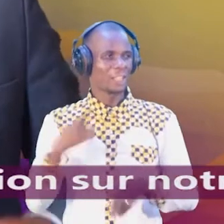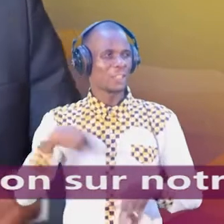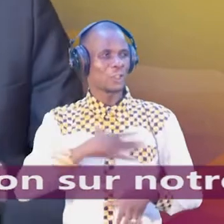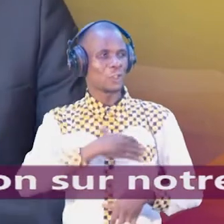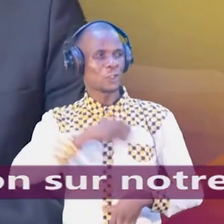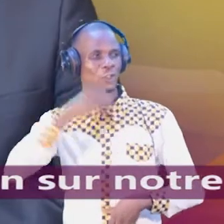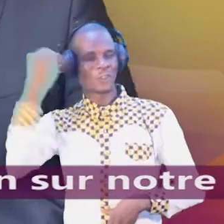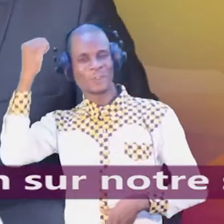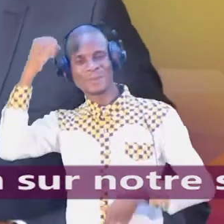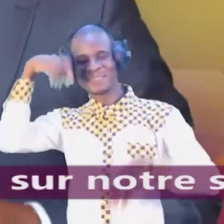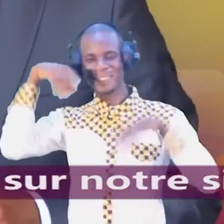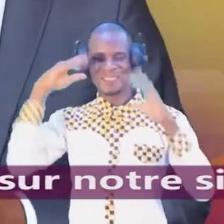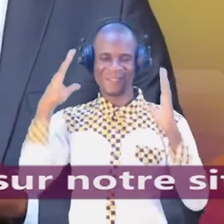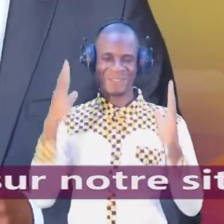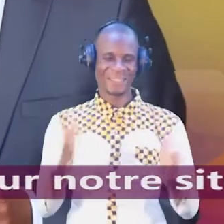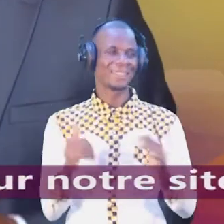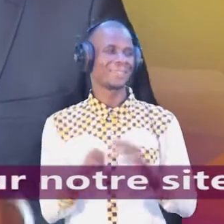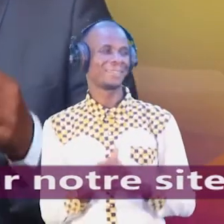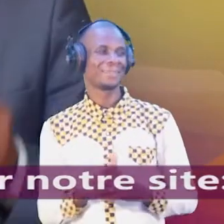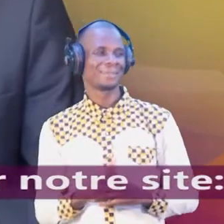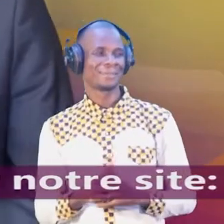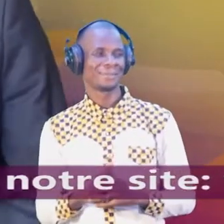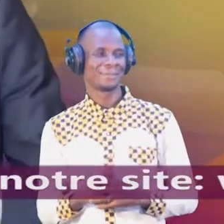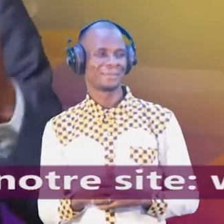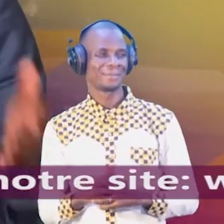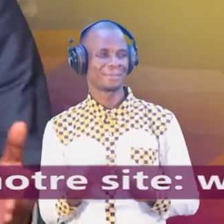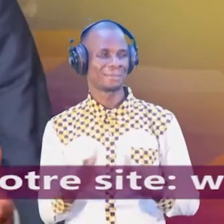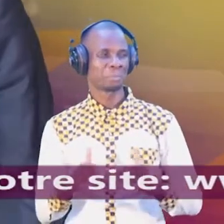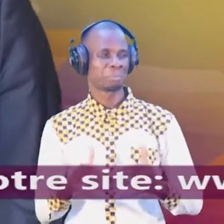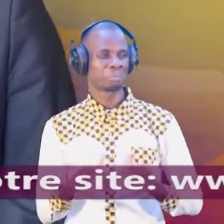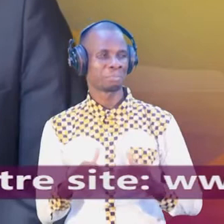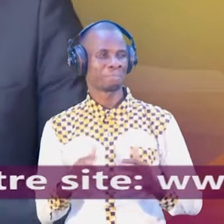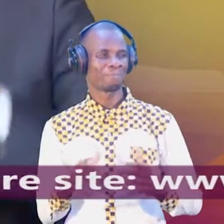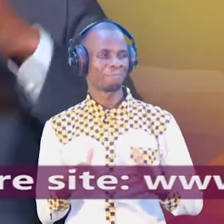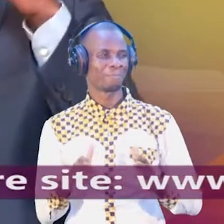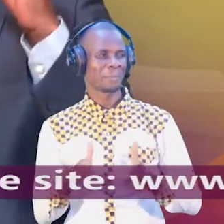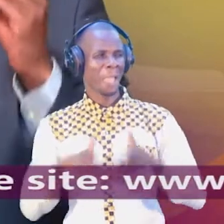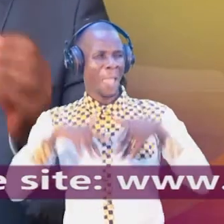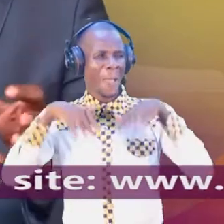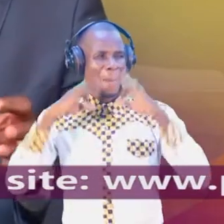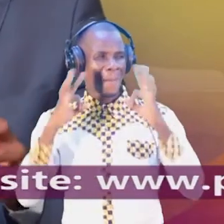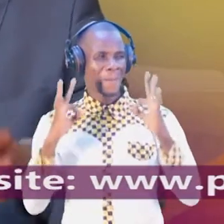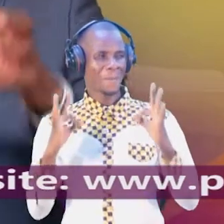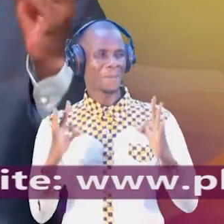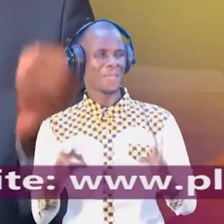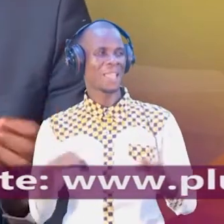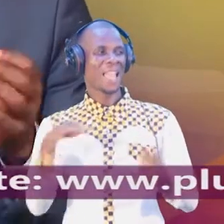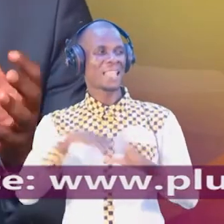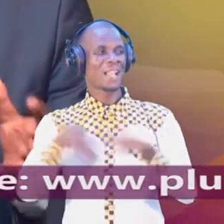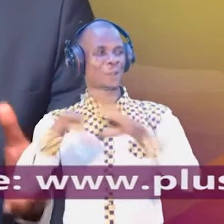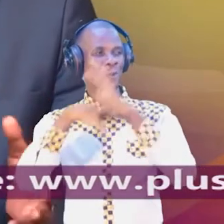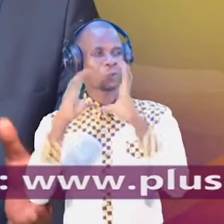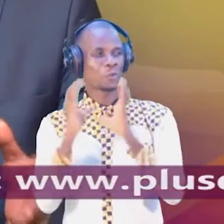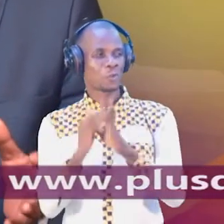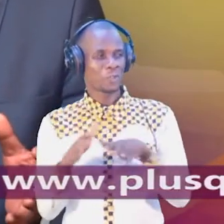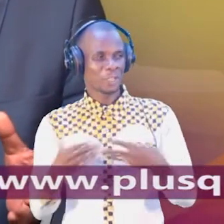Mutu ya lite ya lelo. Nini ango ekomela bolamu na mabe. Pona nini penza mobulu ya bitumba